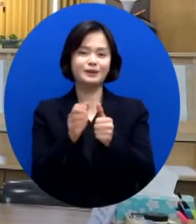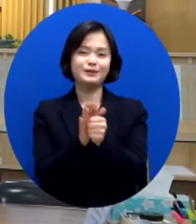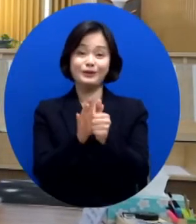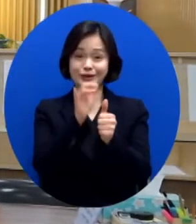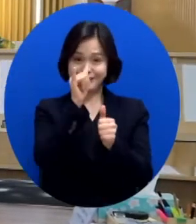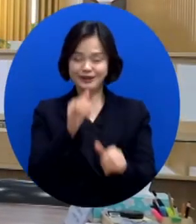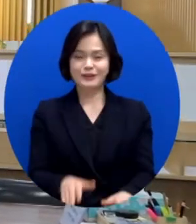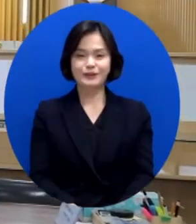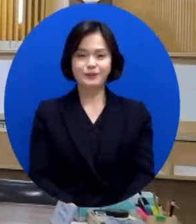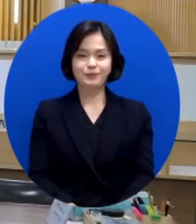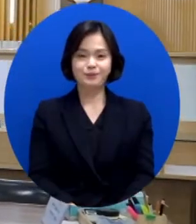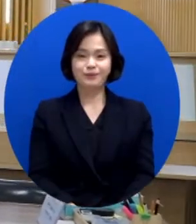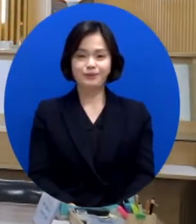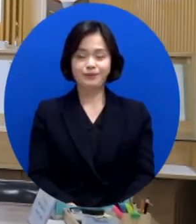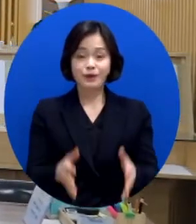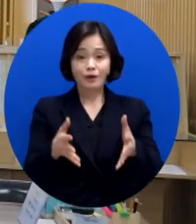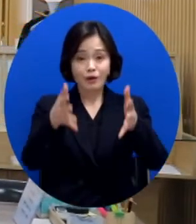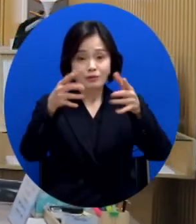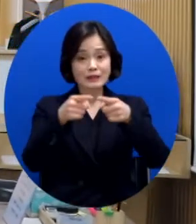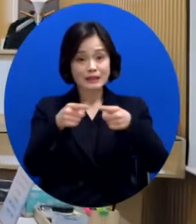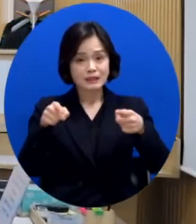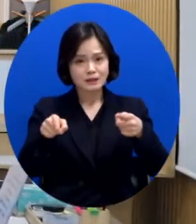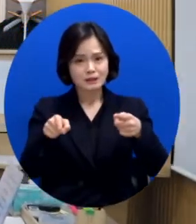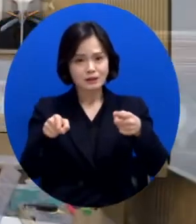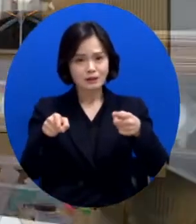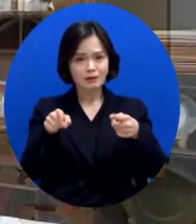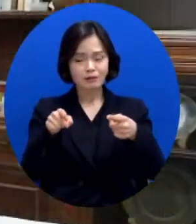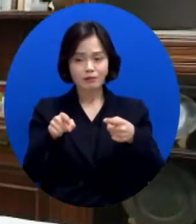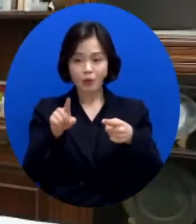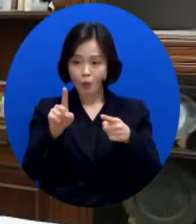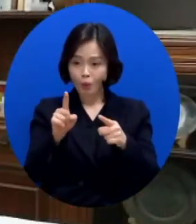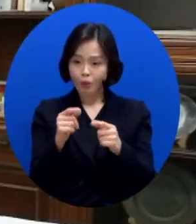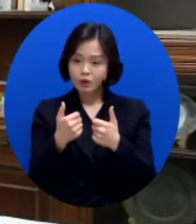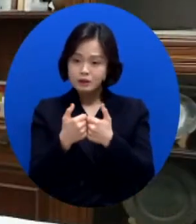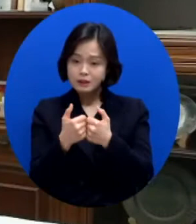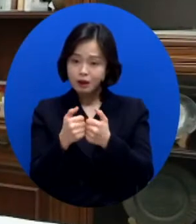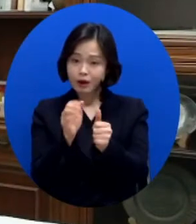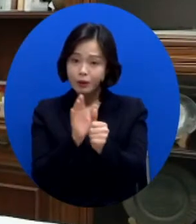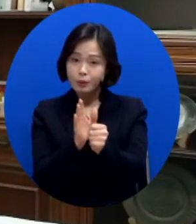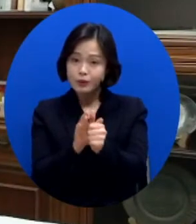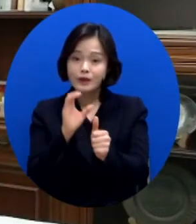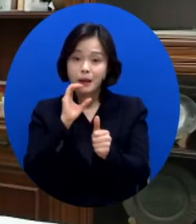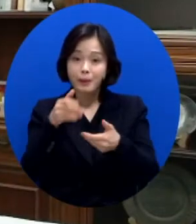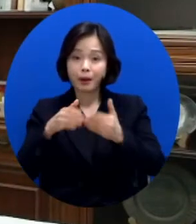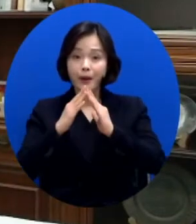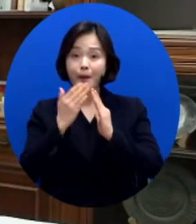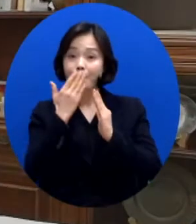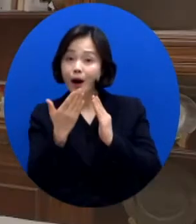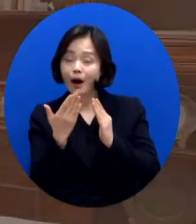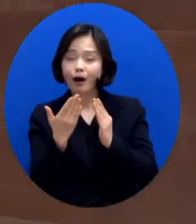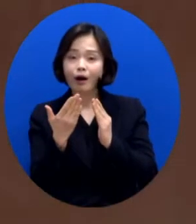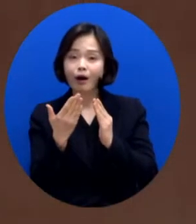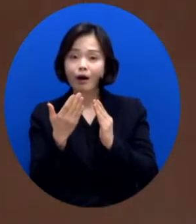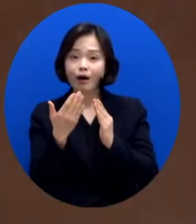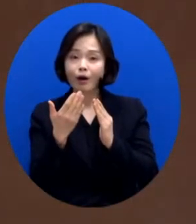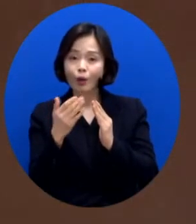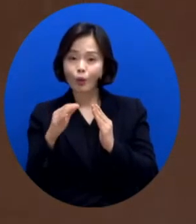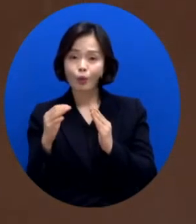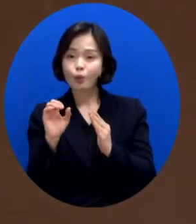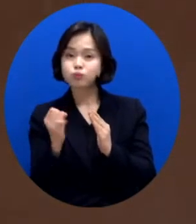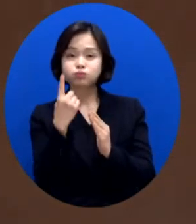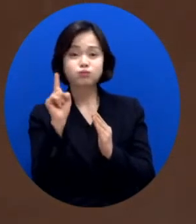임대료가 비싼 법조 빌딩 1층을 시민들을 위한 무료 카페로 바꿀 수 있었던 건 법무법인 온누리 양진영 대표 변호사의 의지가